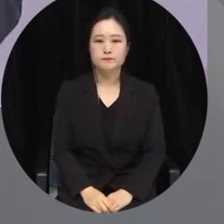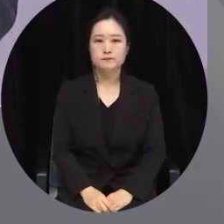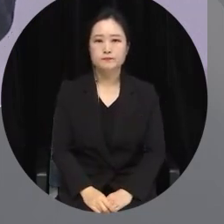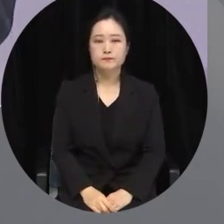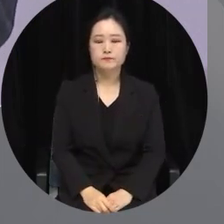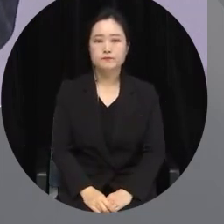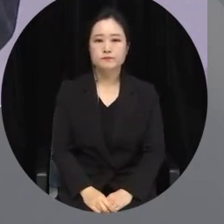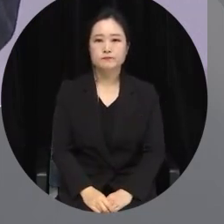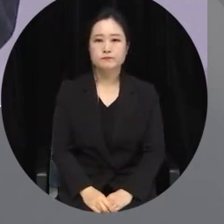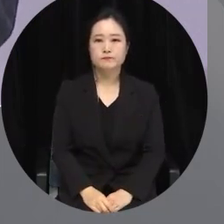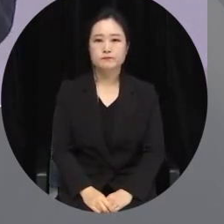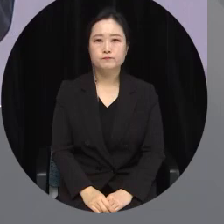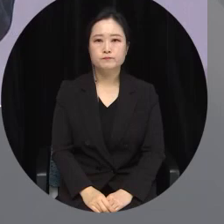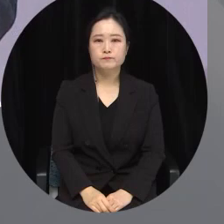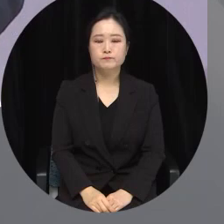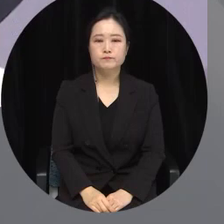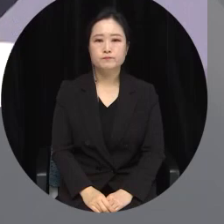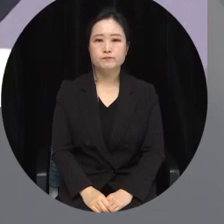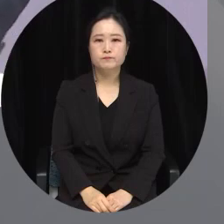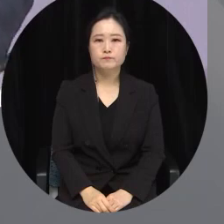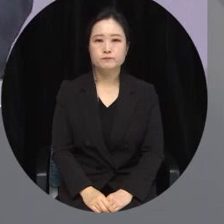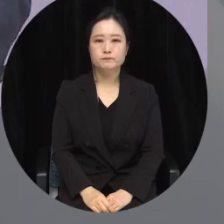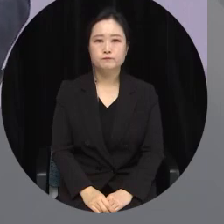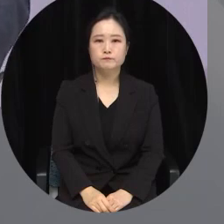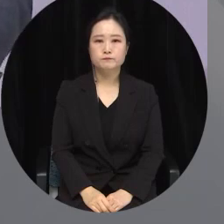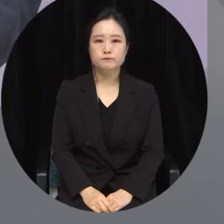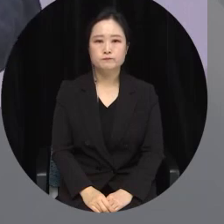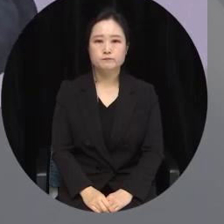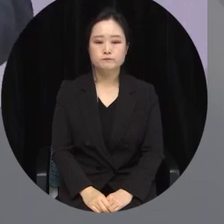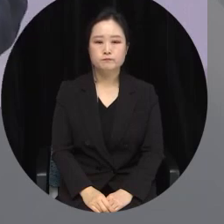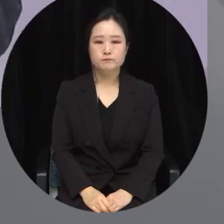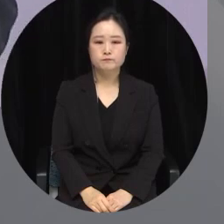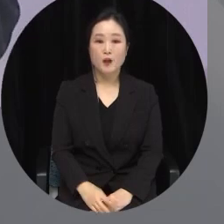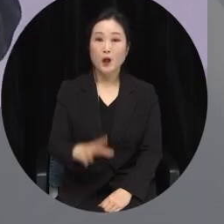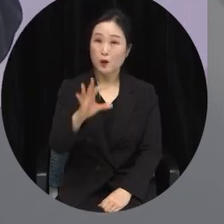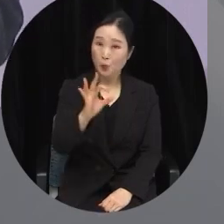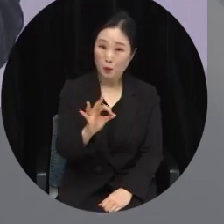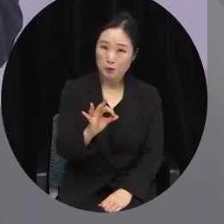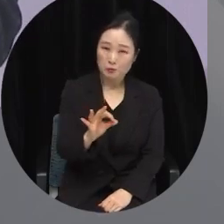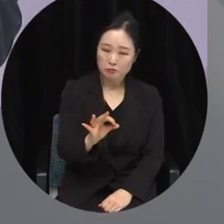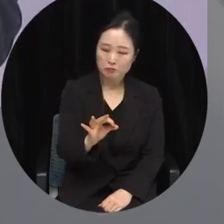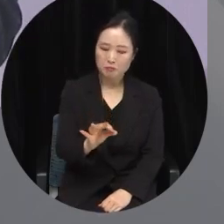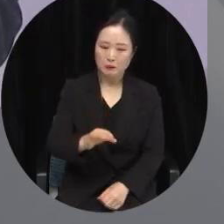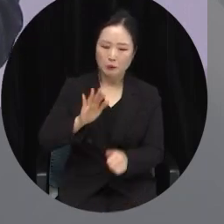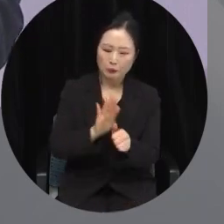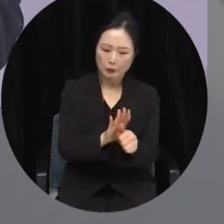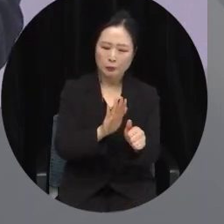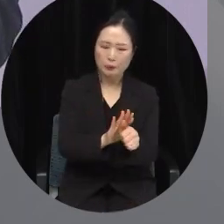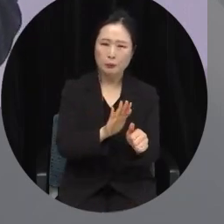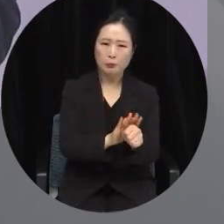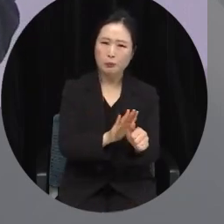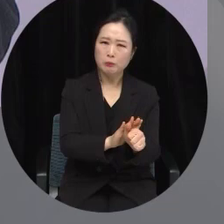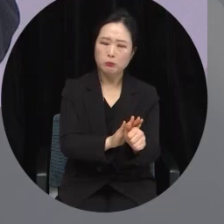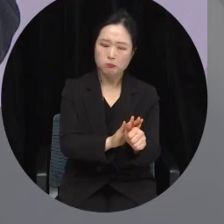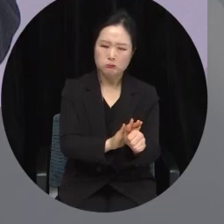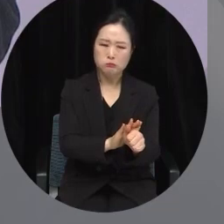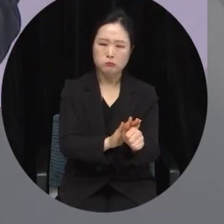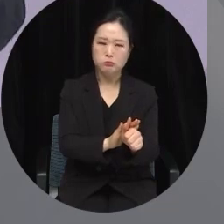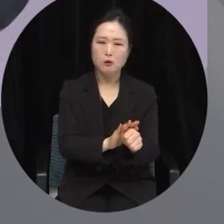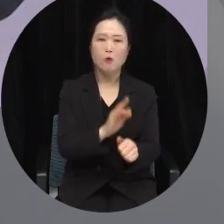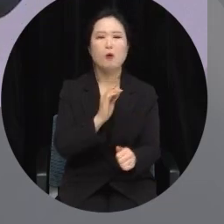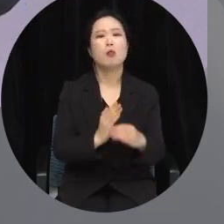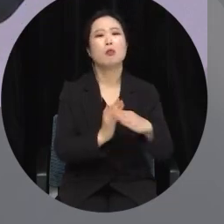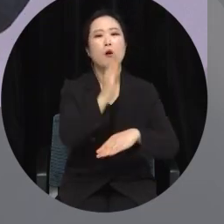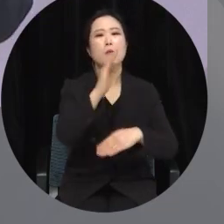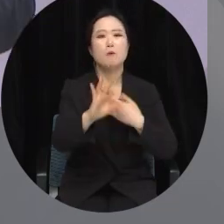그런데 결국 돈이 너무 많이 풀리다 보니까 물가도 뛰고 또 집값도